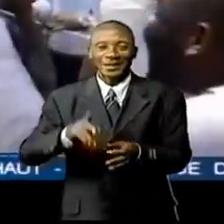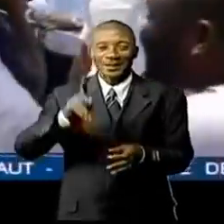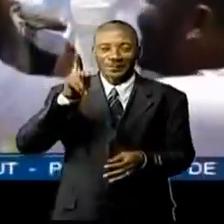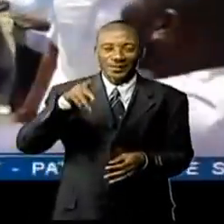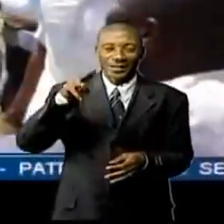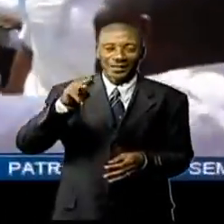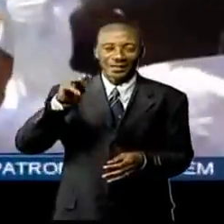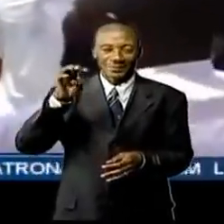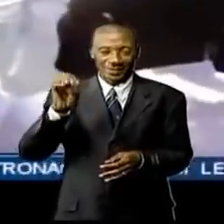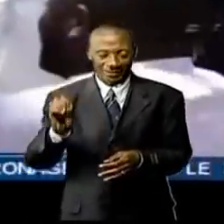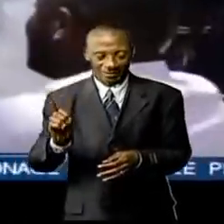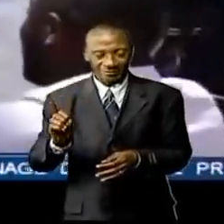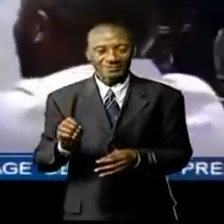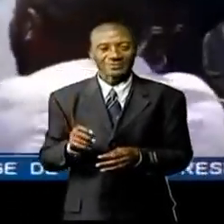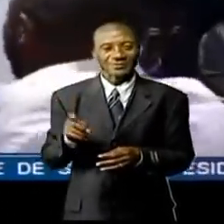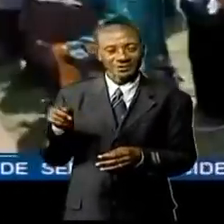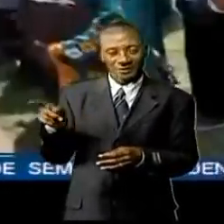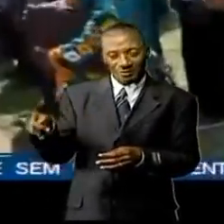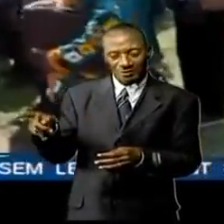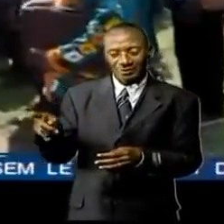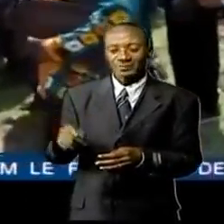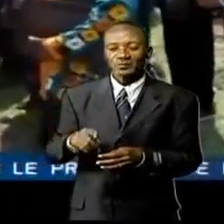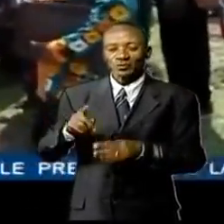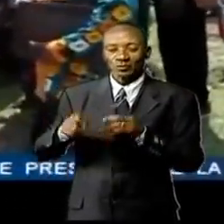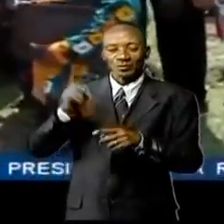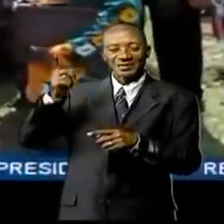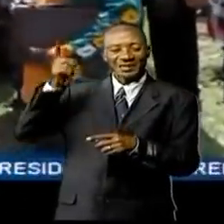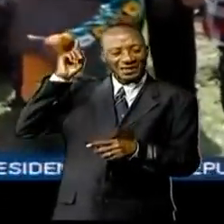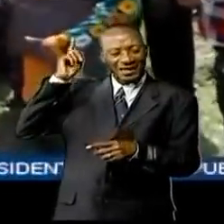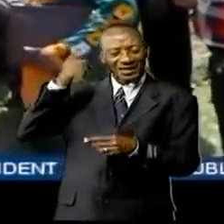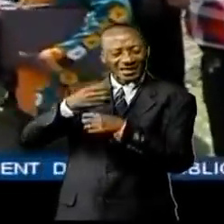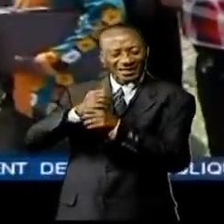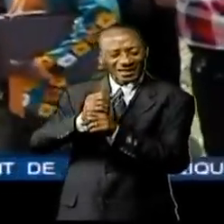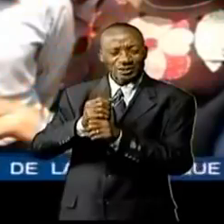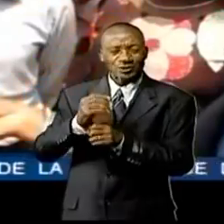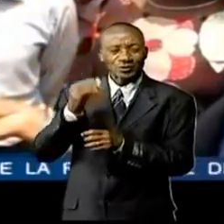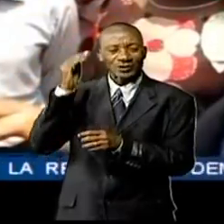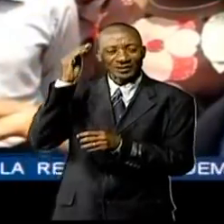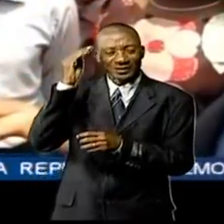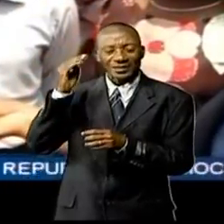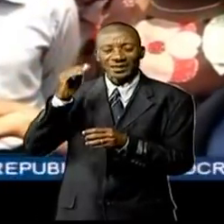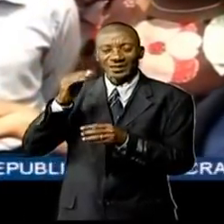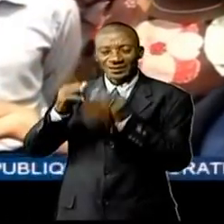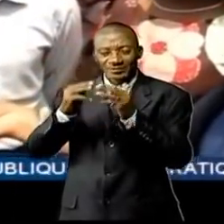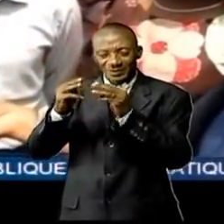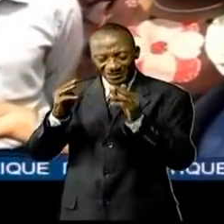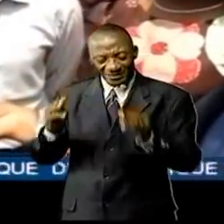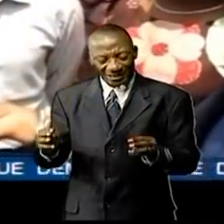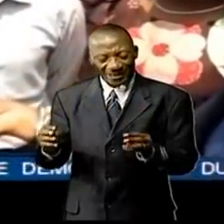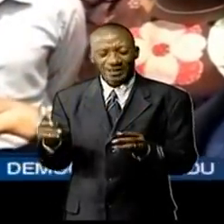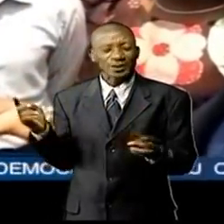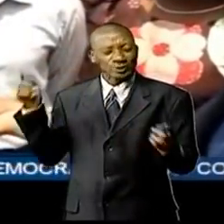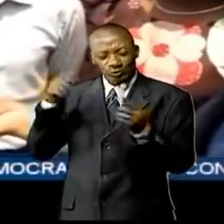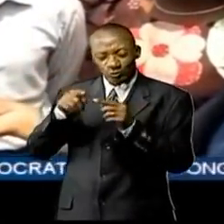reçues depuis la création de ces ministères malgré les différentes démarches menées. On avait fait